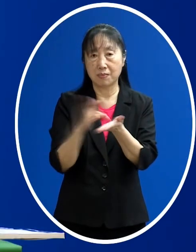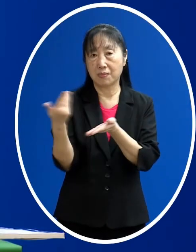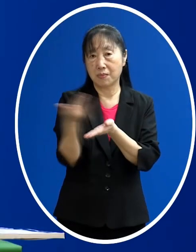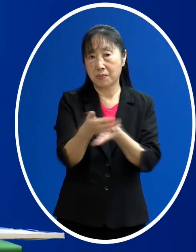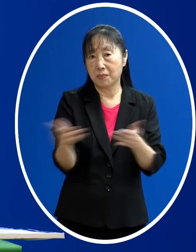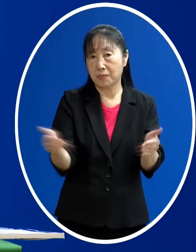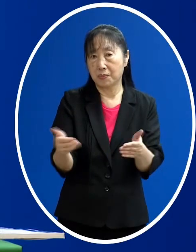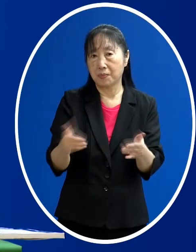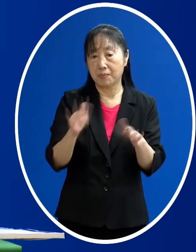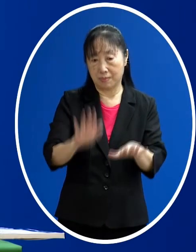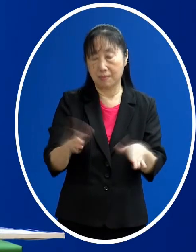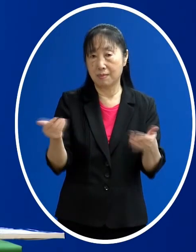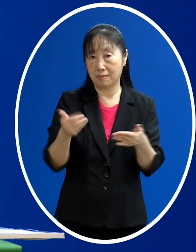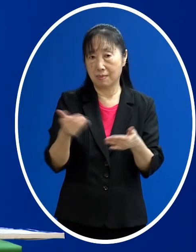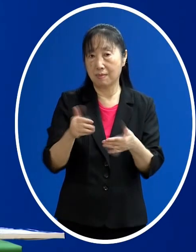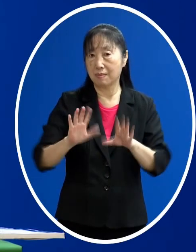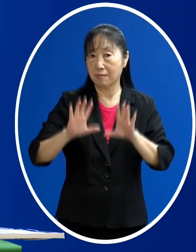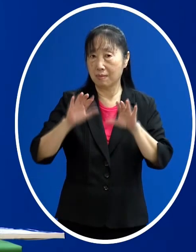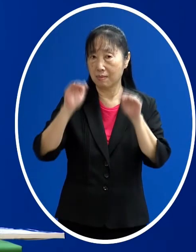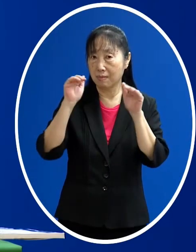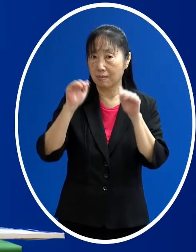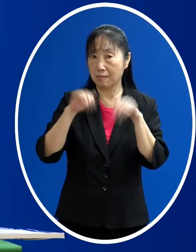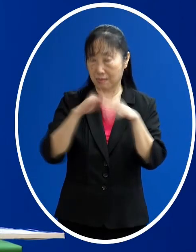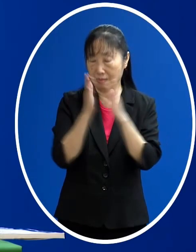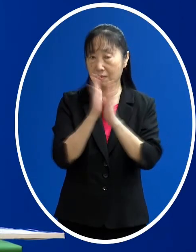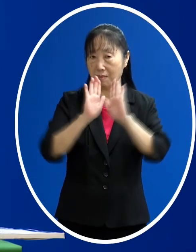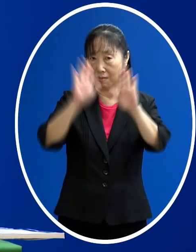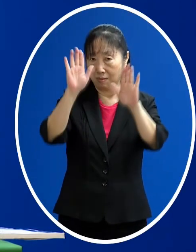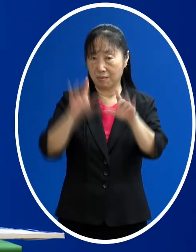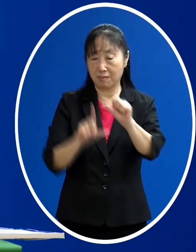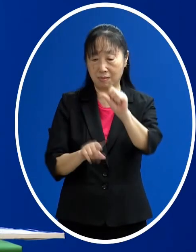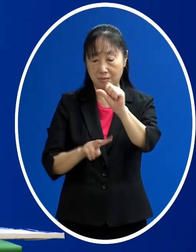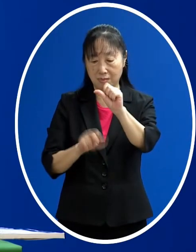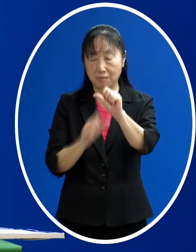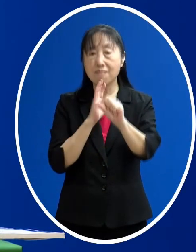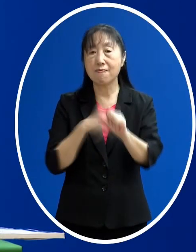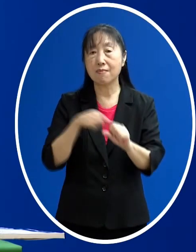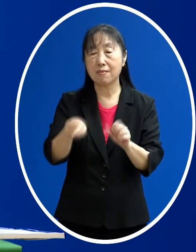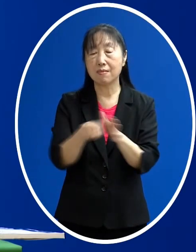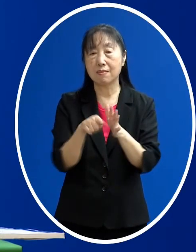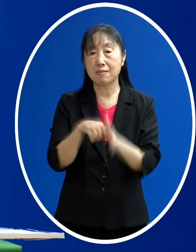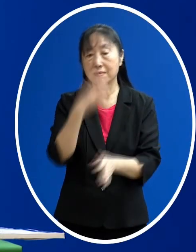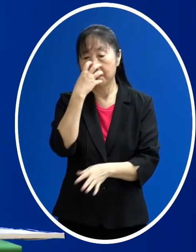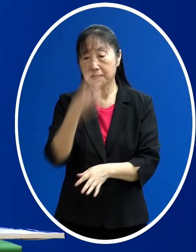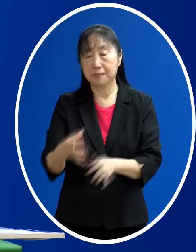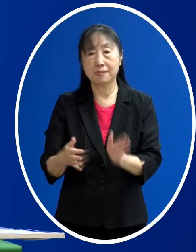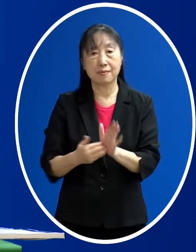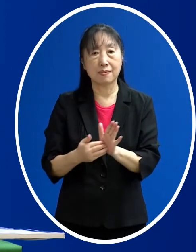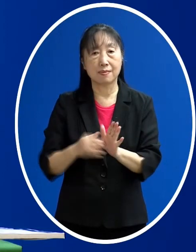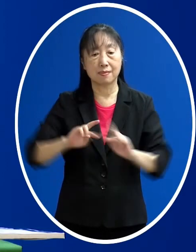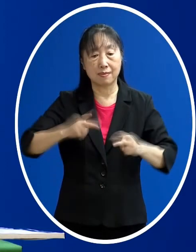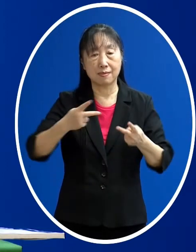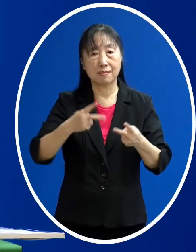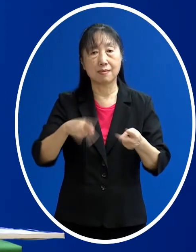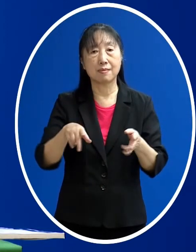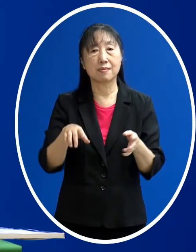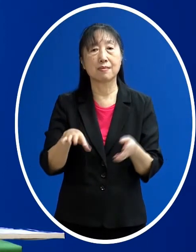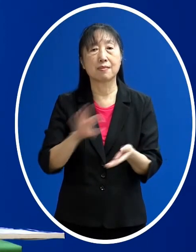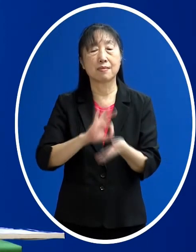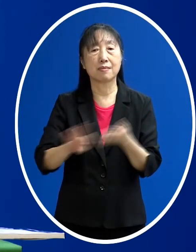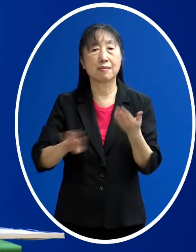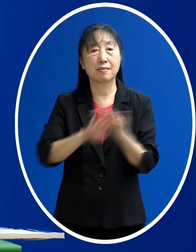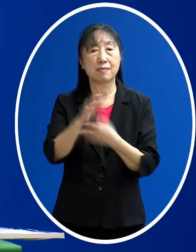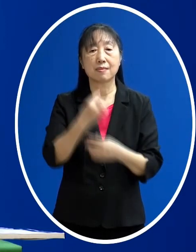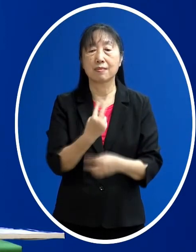快，这个病况好转之后呢，在5月25号就顺利的拔管移除呼吸器，改用这个高流量的氧气